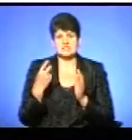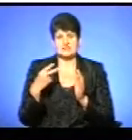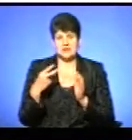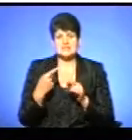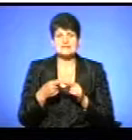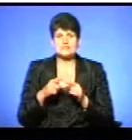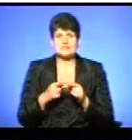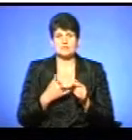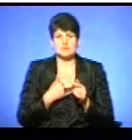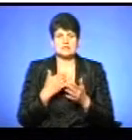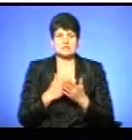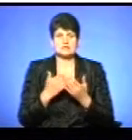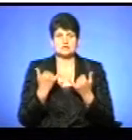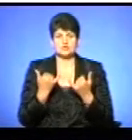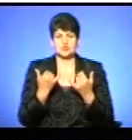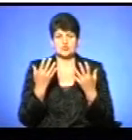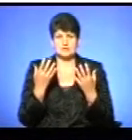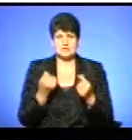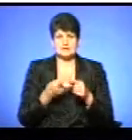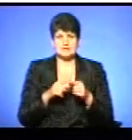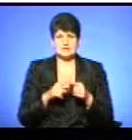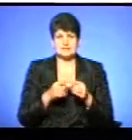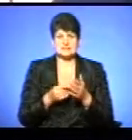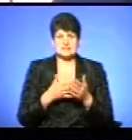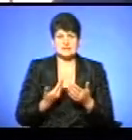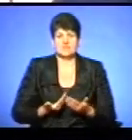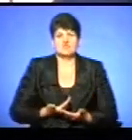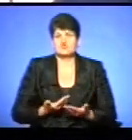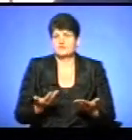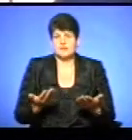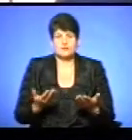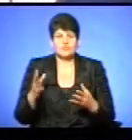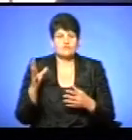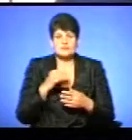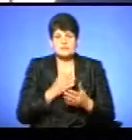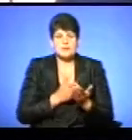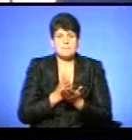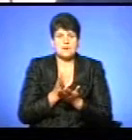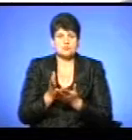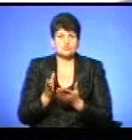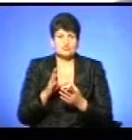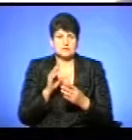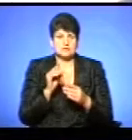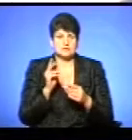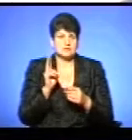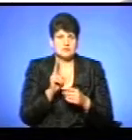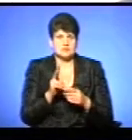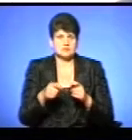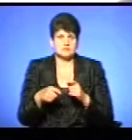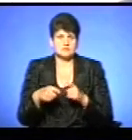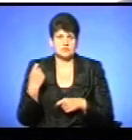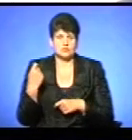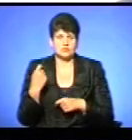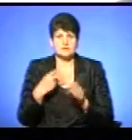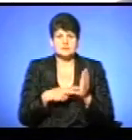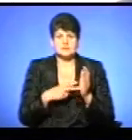нас є на сьогоднішній день, це є тариф виживання. В нас всі маршрути на сьогоднішній день збиткові. 70%